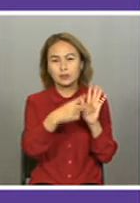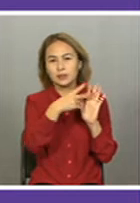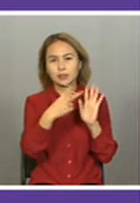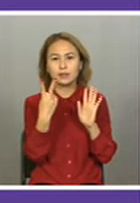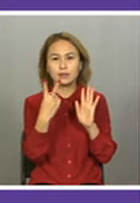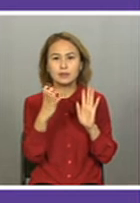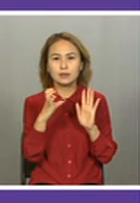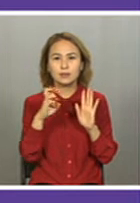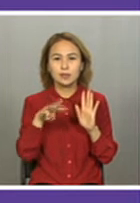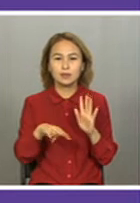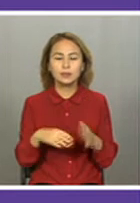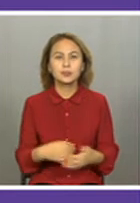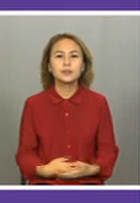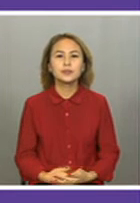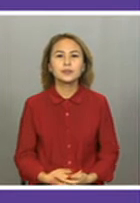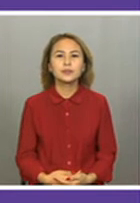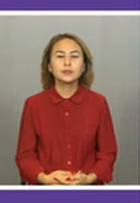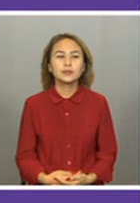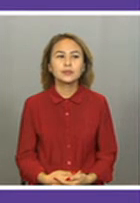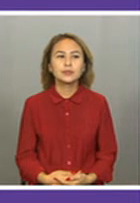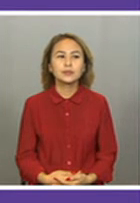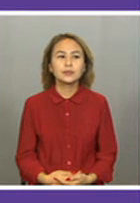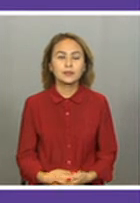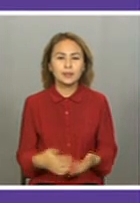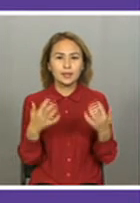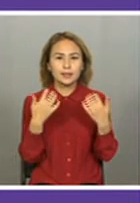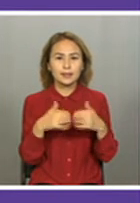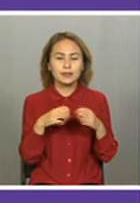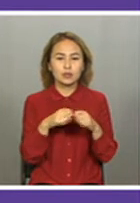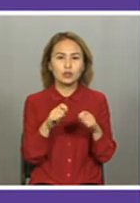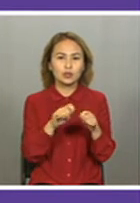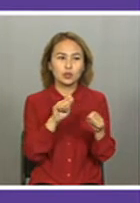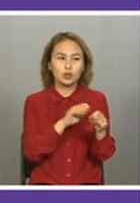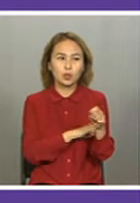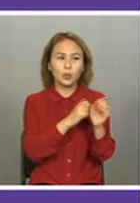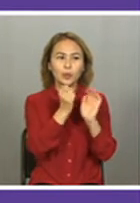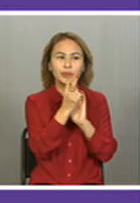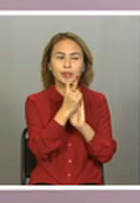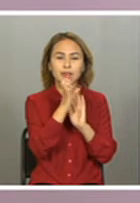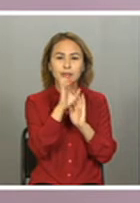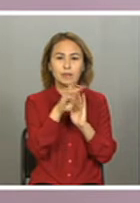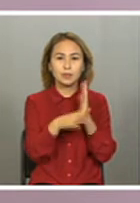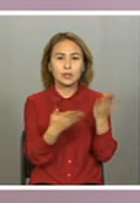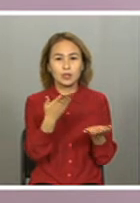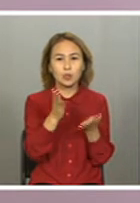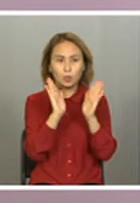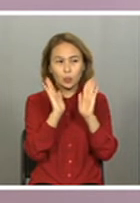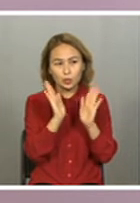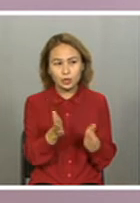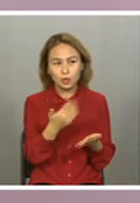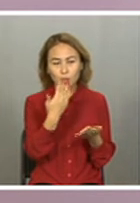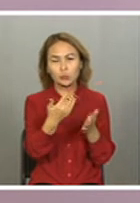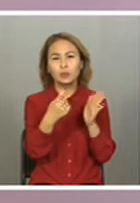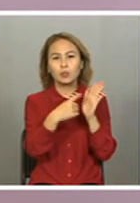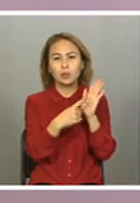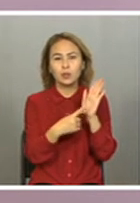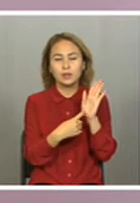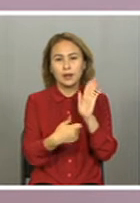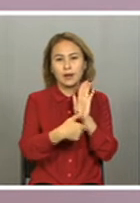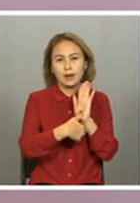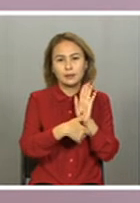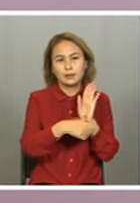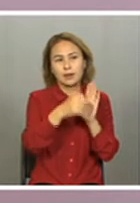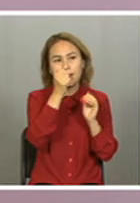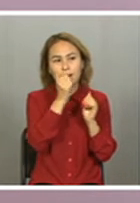2 сантиметрге тең. Кесіндінің ұзындығы 12 сантиметр болса, ондағы 6 бөліктің әр